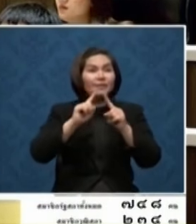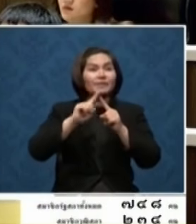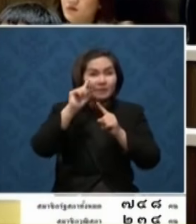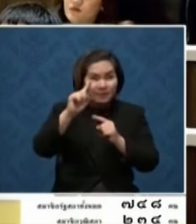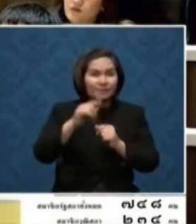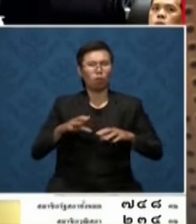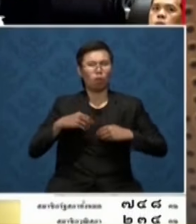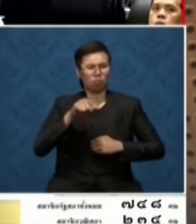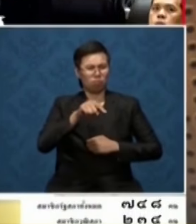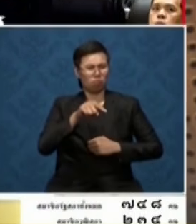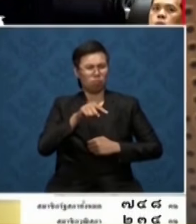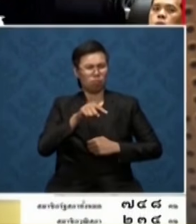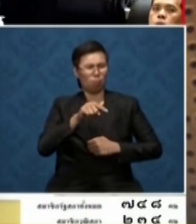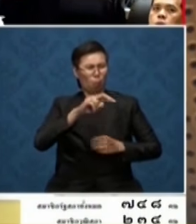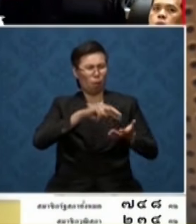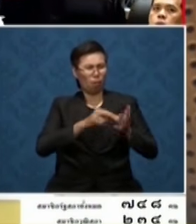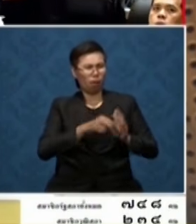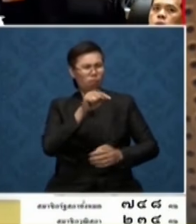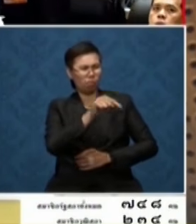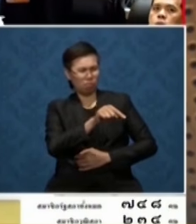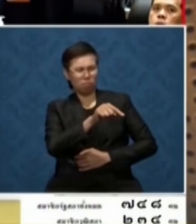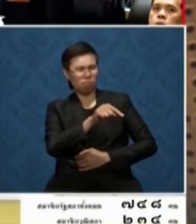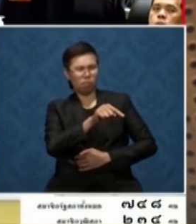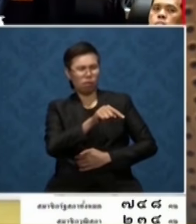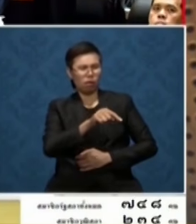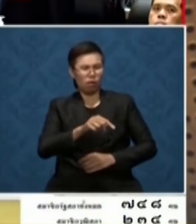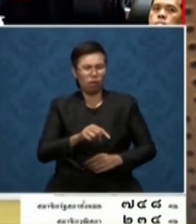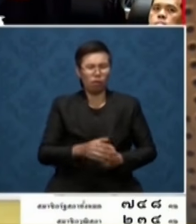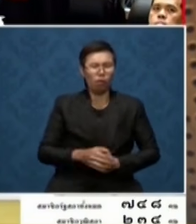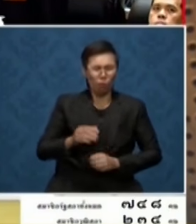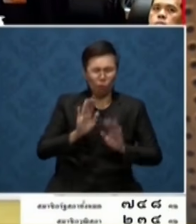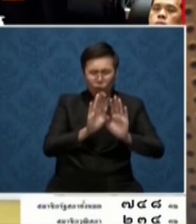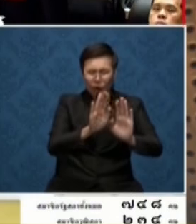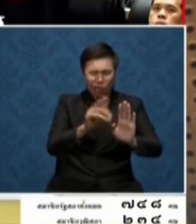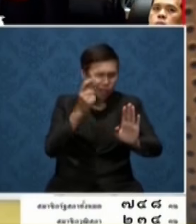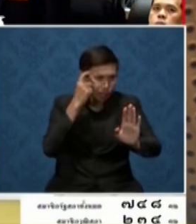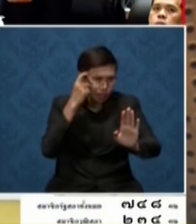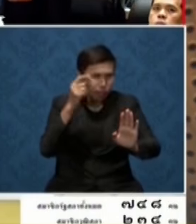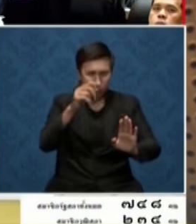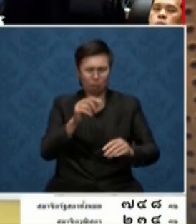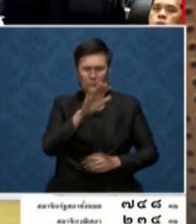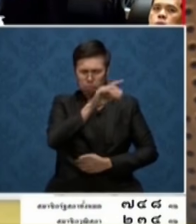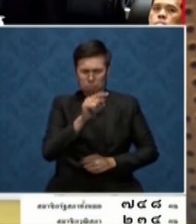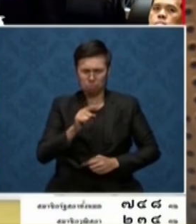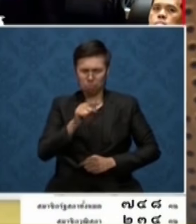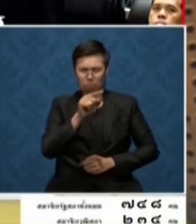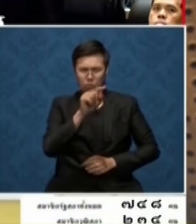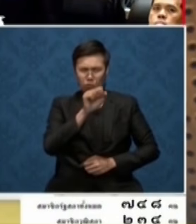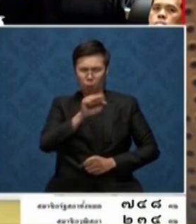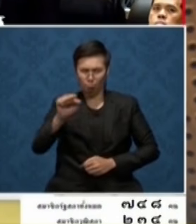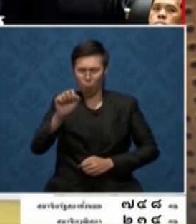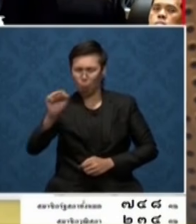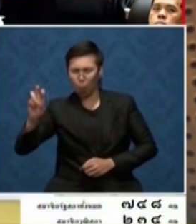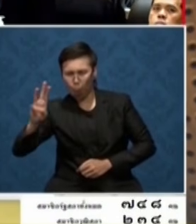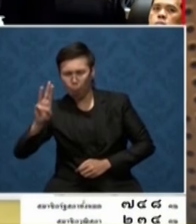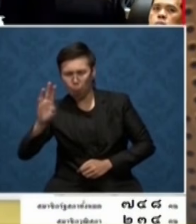ปกติแล้วและสุดท้ายฝากเอาไว้ให้คิดพวกท่านทั้งหลายพวก